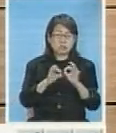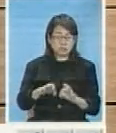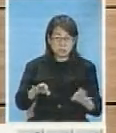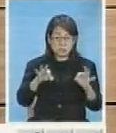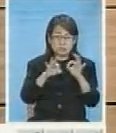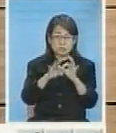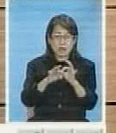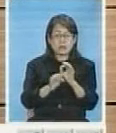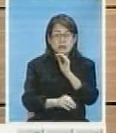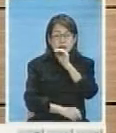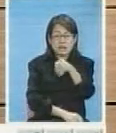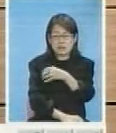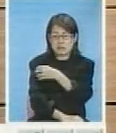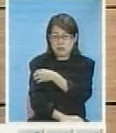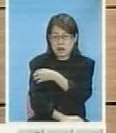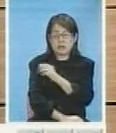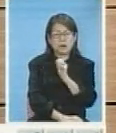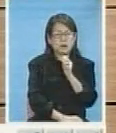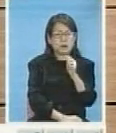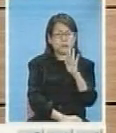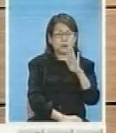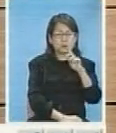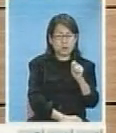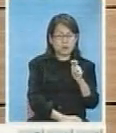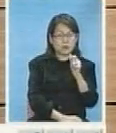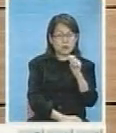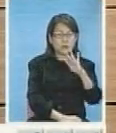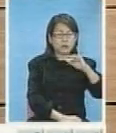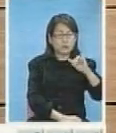ต.อบจ.นี่ครับเป็นหน่วยงานแรกเลยครับท่านประธาน